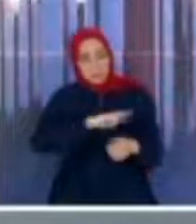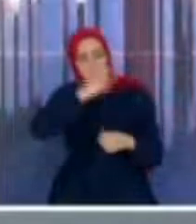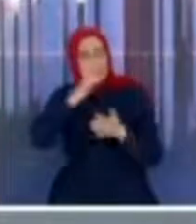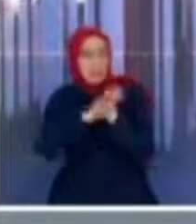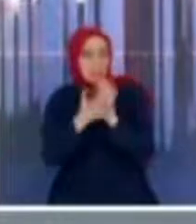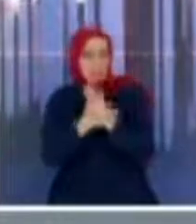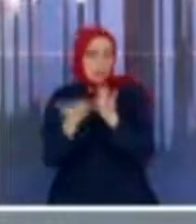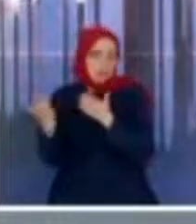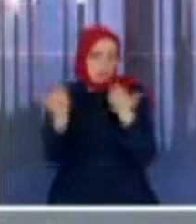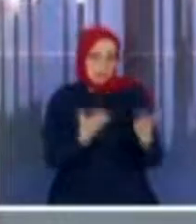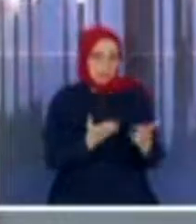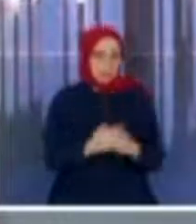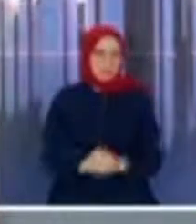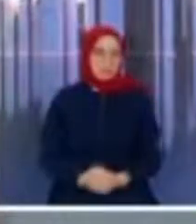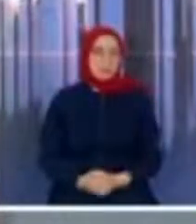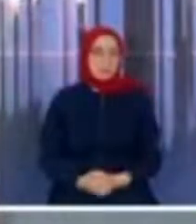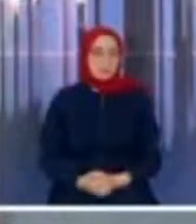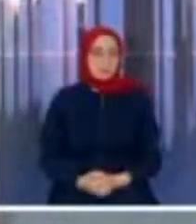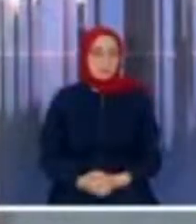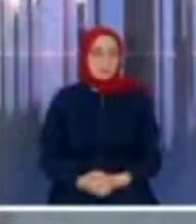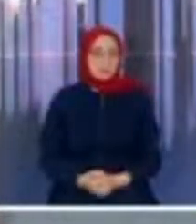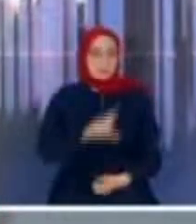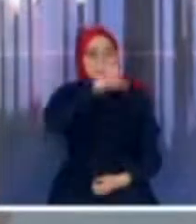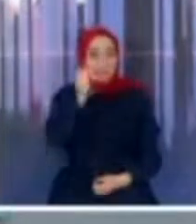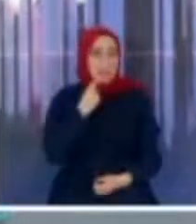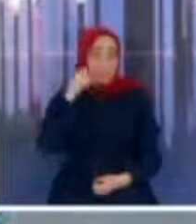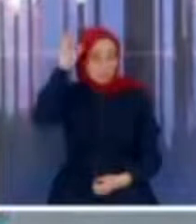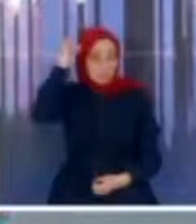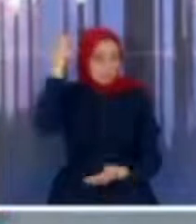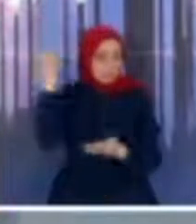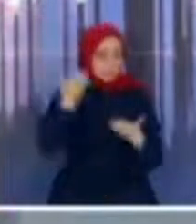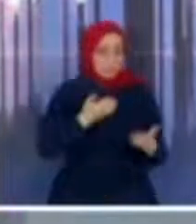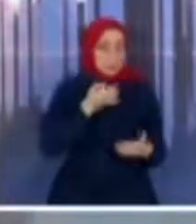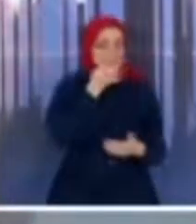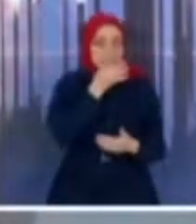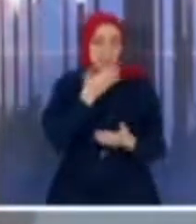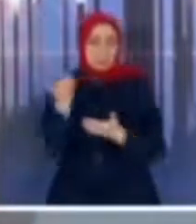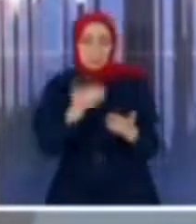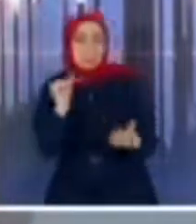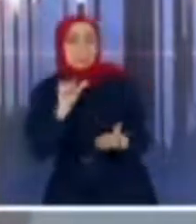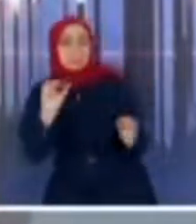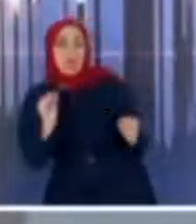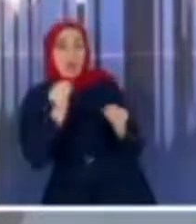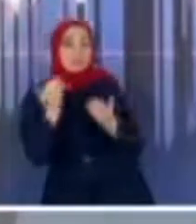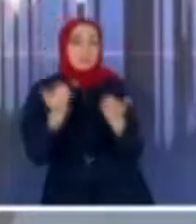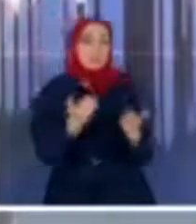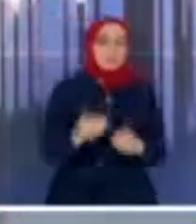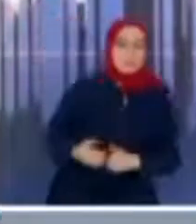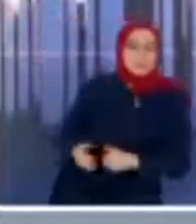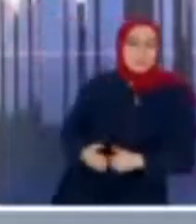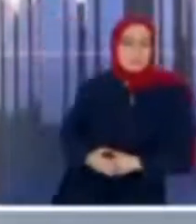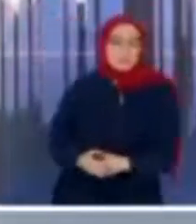بقية أعضاء محلية الهلال الأحمر التونسي بنفزة. شكون يحب يبدأ بالكلام؟ تفضل شيما انت، يا مرحبا